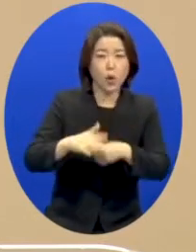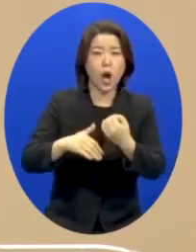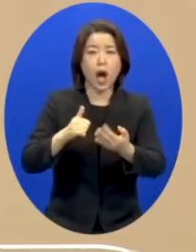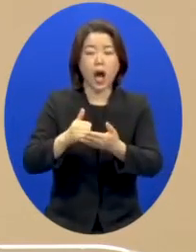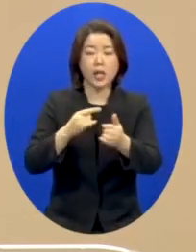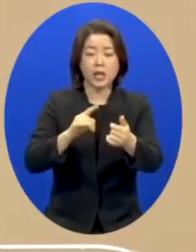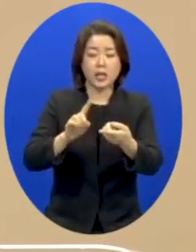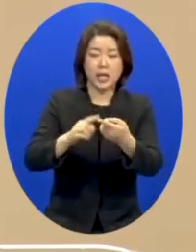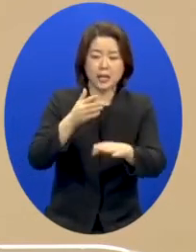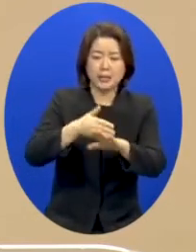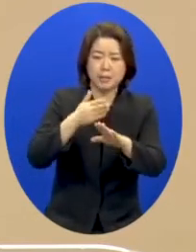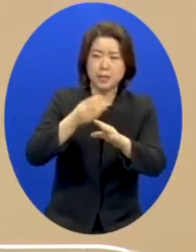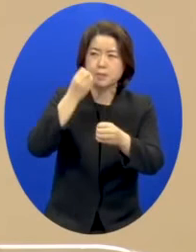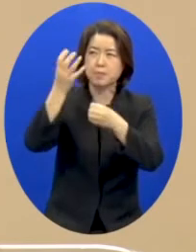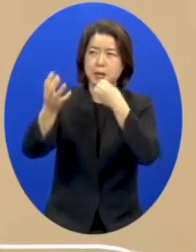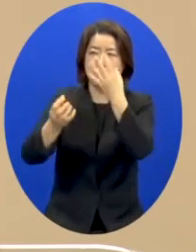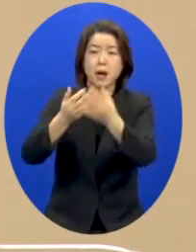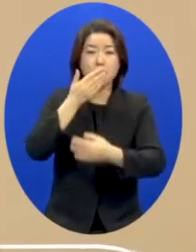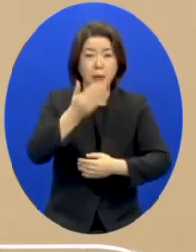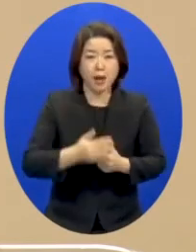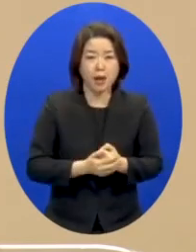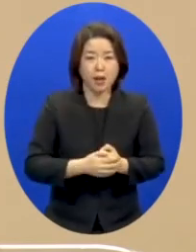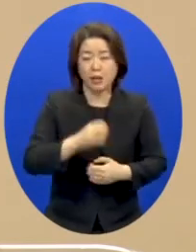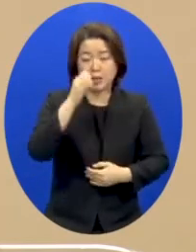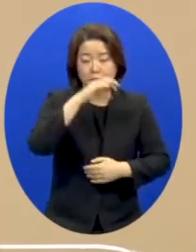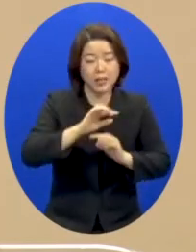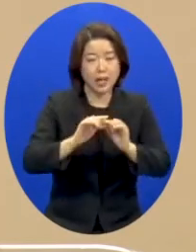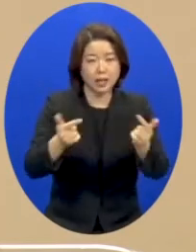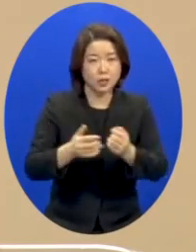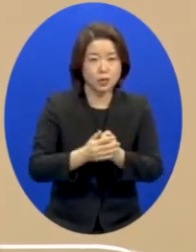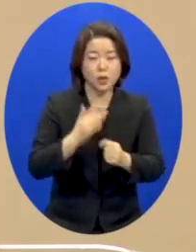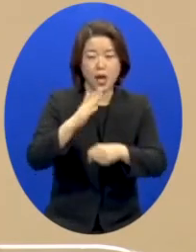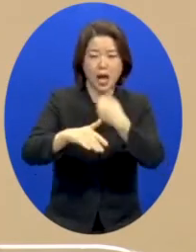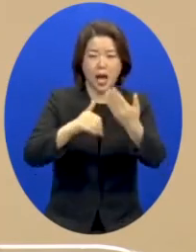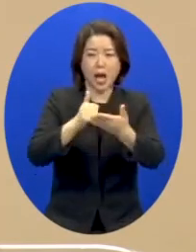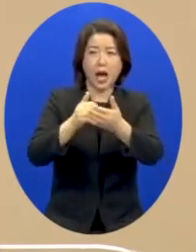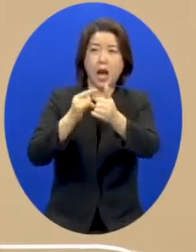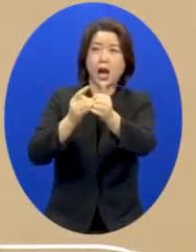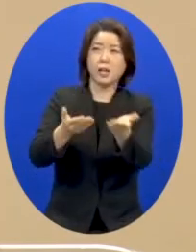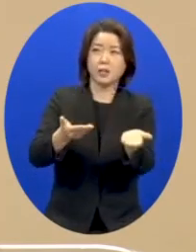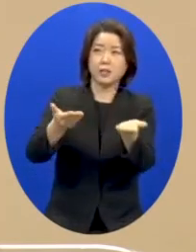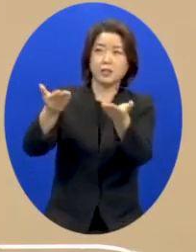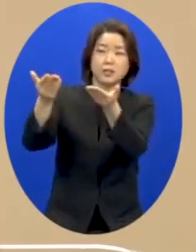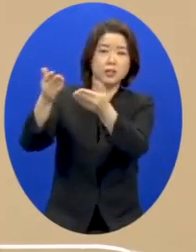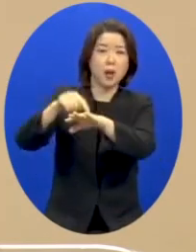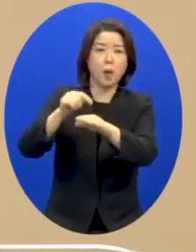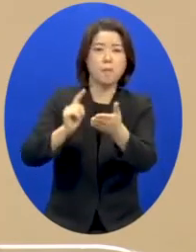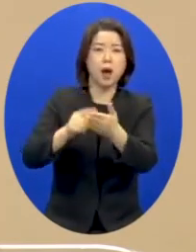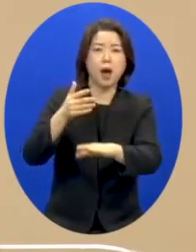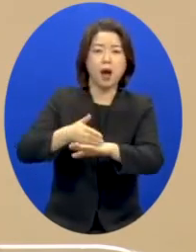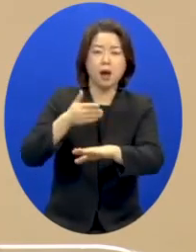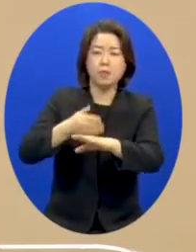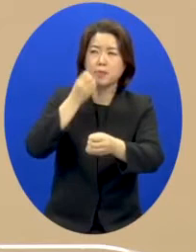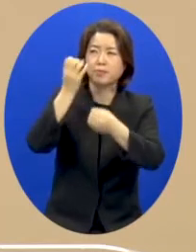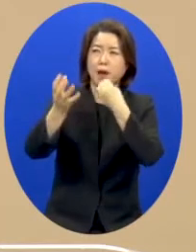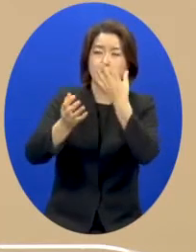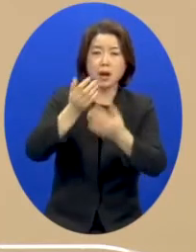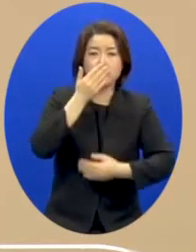감사가 나옵니다. 그냥 감사가 아니고 하나님께 너무나 마음의 감사가 나오는